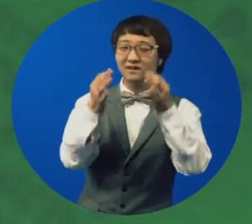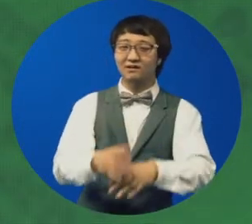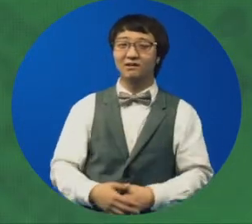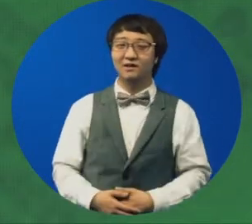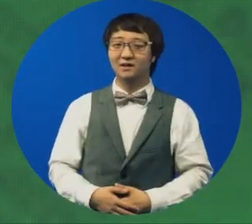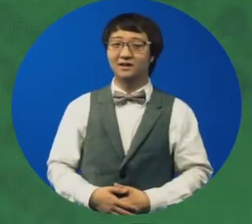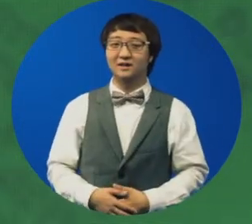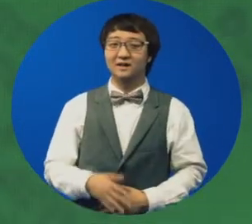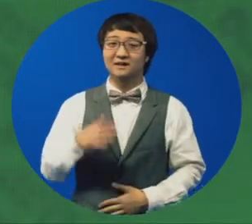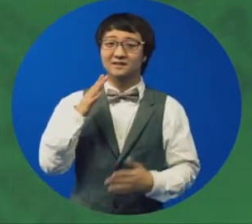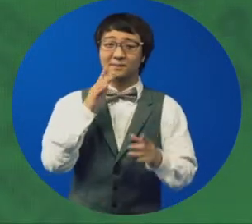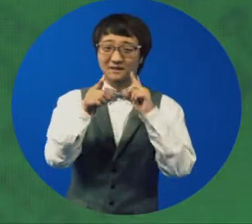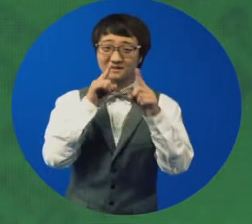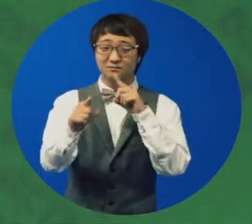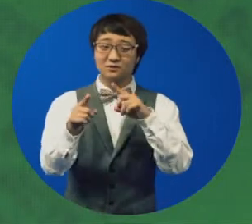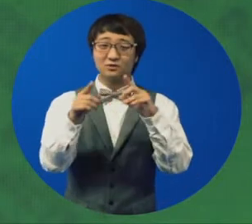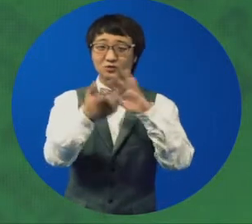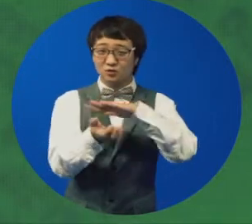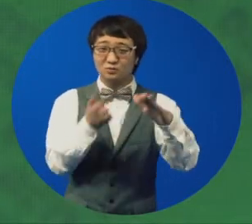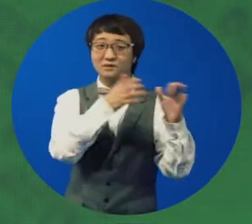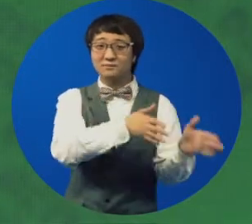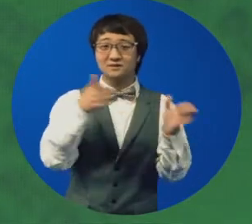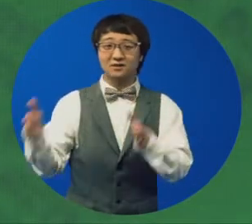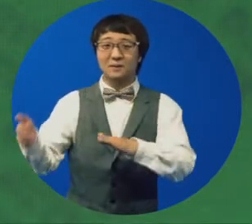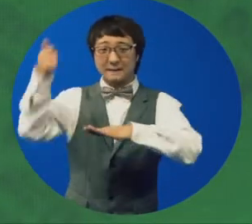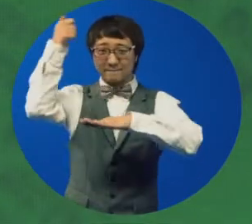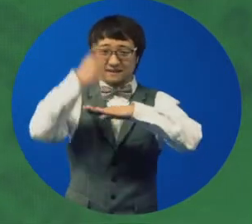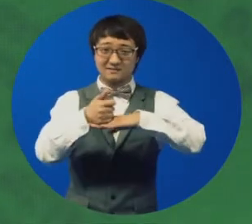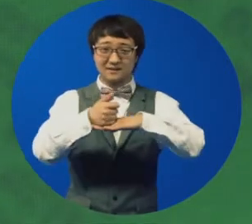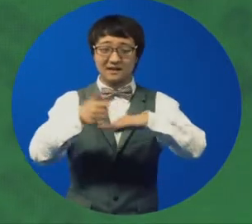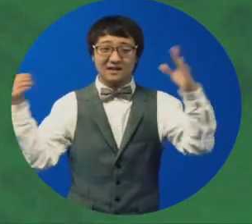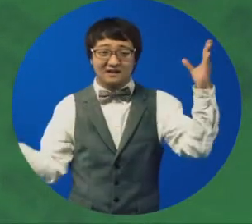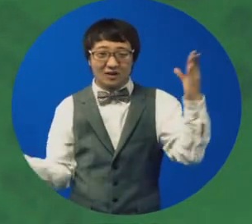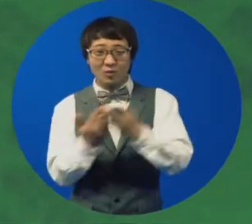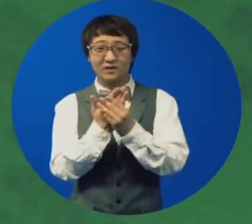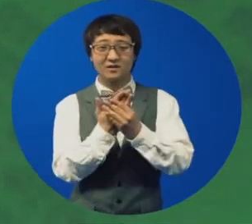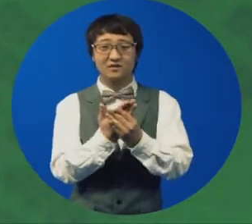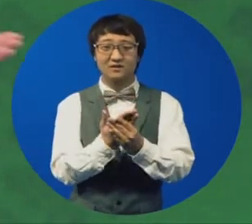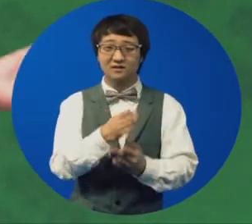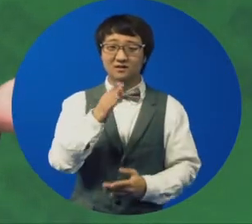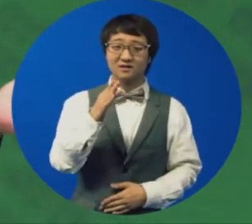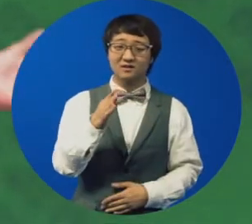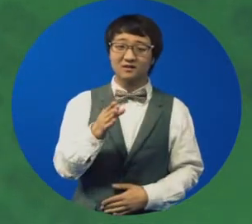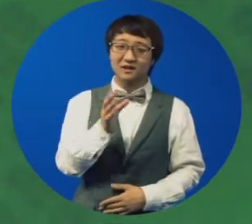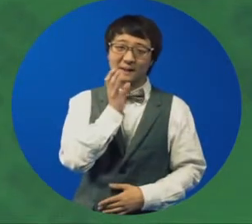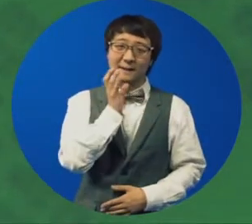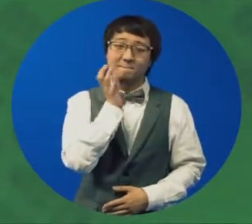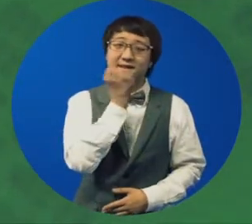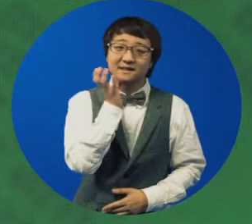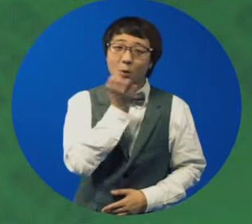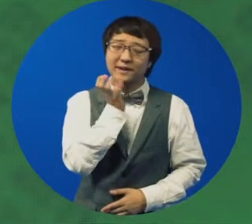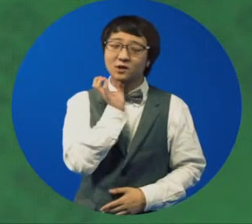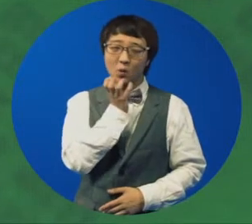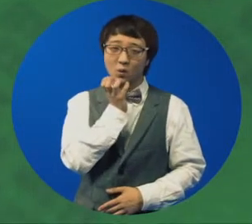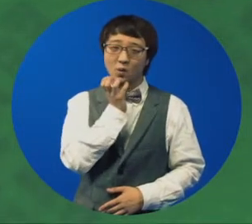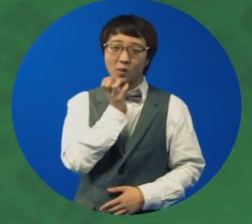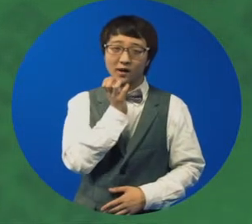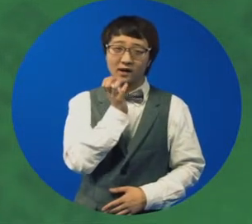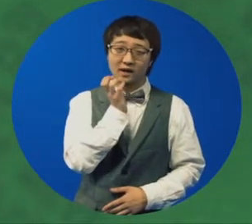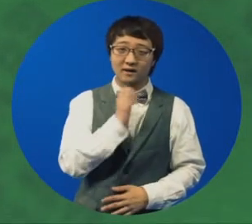제가 말씀을 준비하며 마지막에 저에게 떠올랐던 베드로의 이야기. 여러분 너무나 잘 알죠, 베드로? 베드로의 이름이